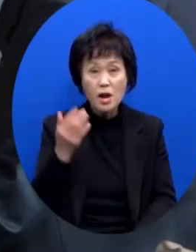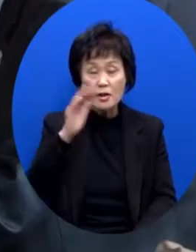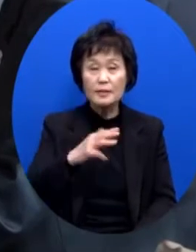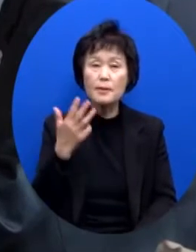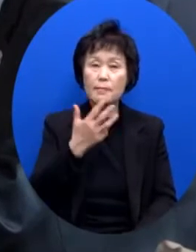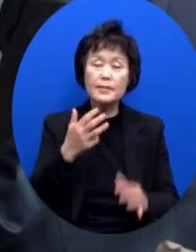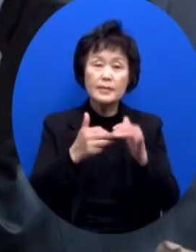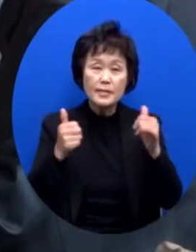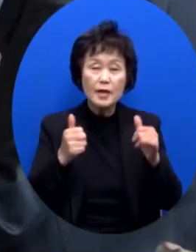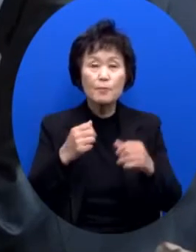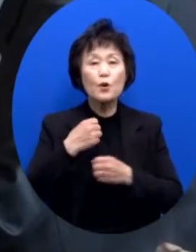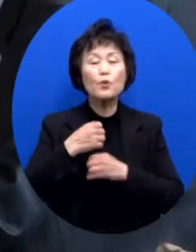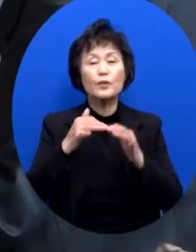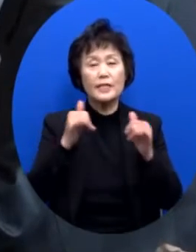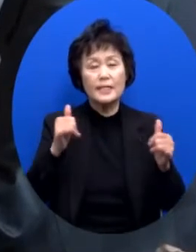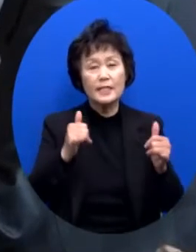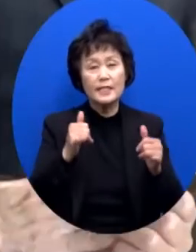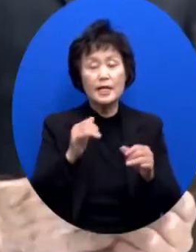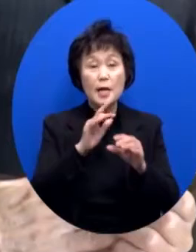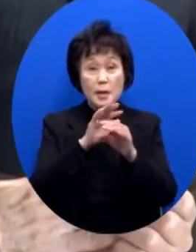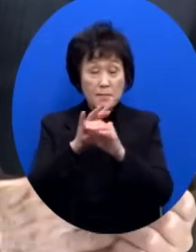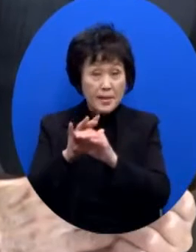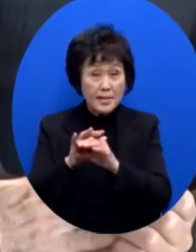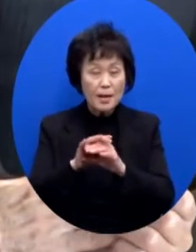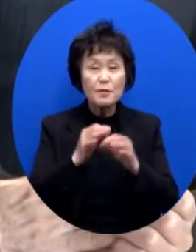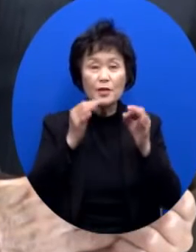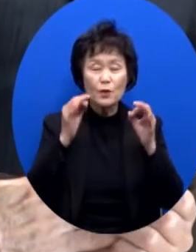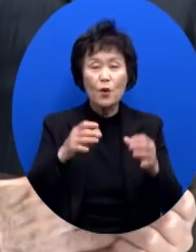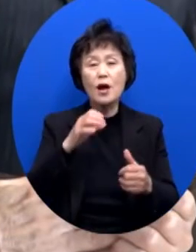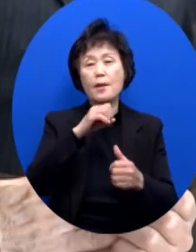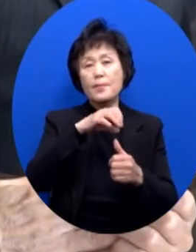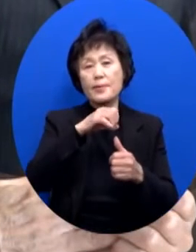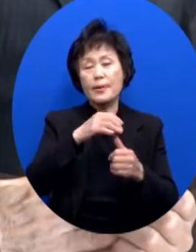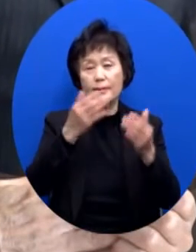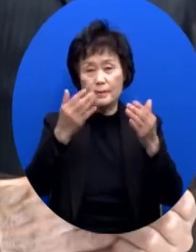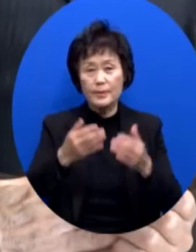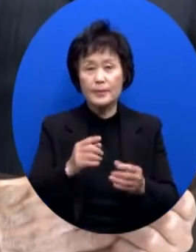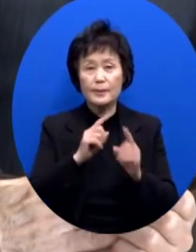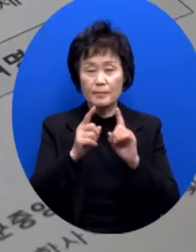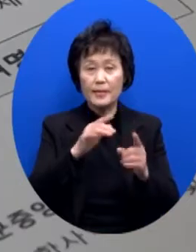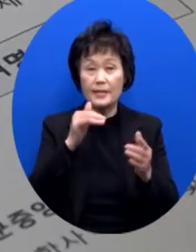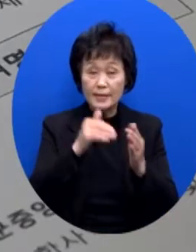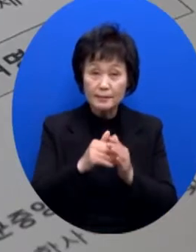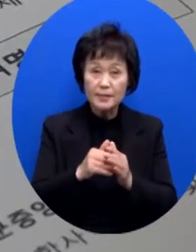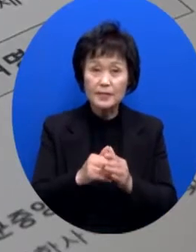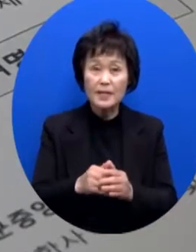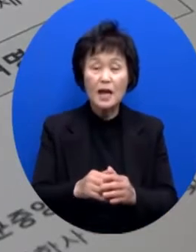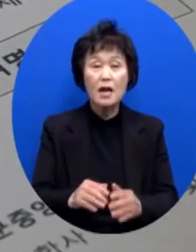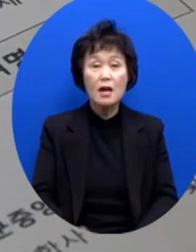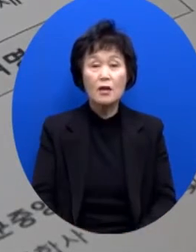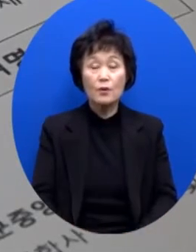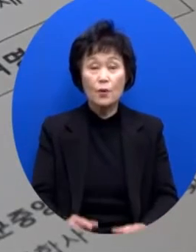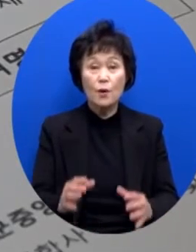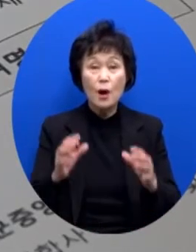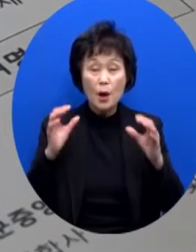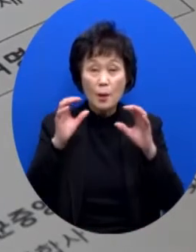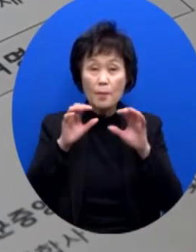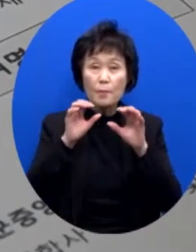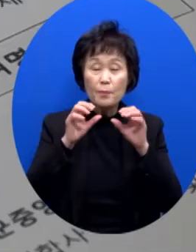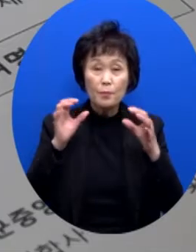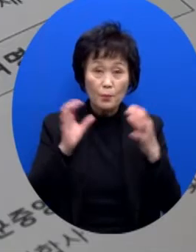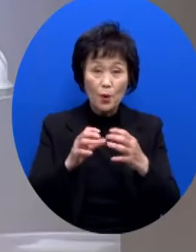편 데메 기간동안 세례를 받았다고 전했습니다 이어 코로나 일고 사태로 침체된 오프라인 전도 활동을 극복하고